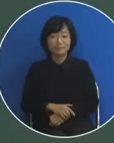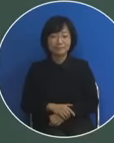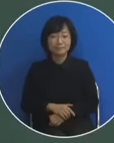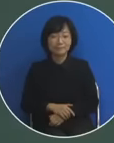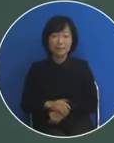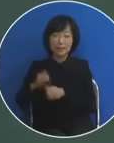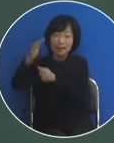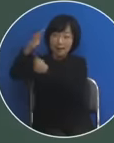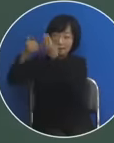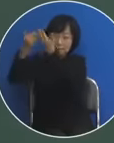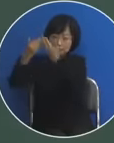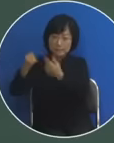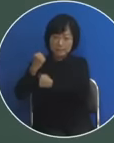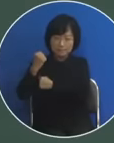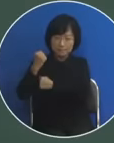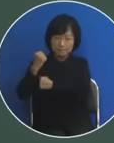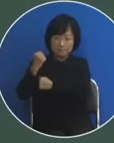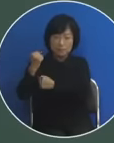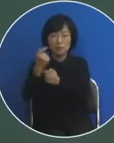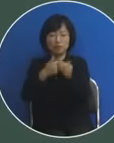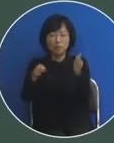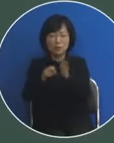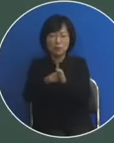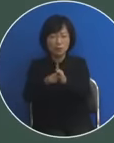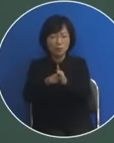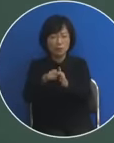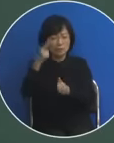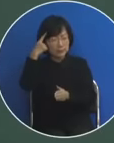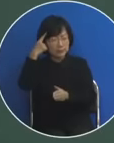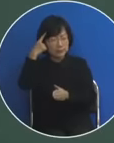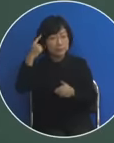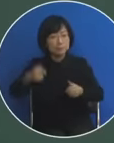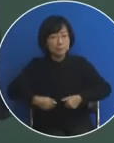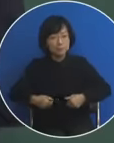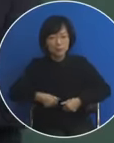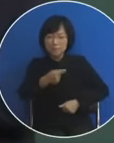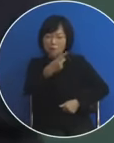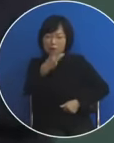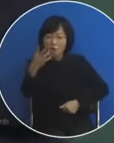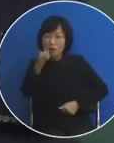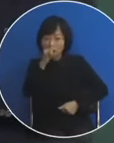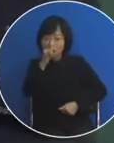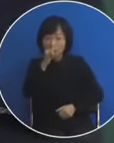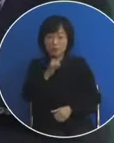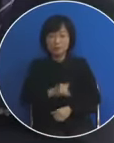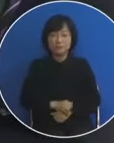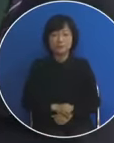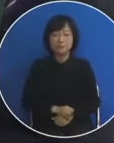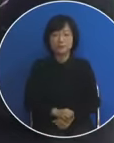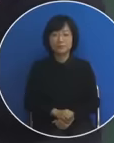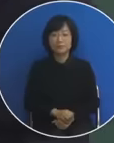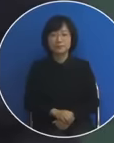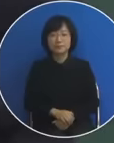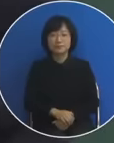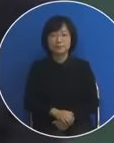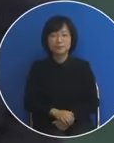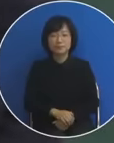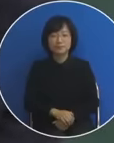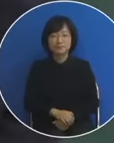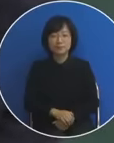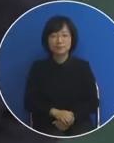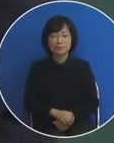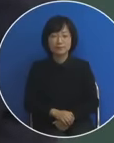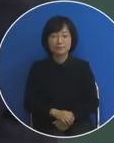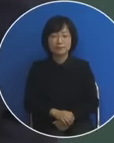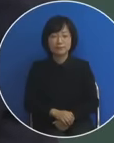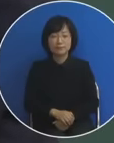참고해야 될 몇 가지 있습니다. There are a few things you must keep in mind in equipping yourself with this spiritual DNA. 예. 렘넌트 일곱